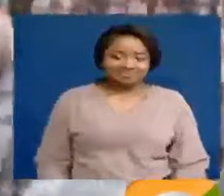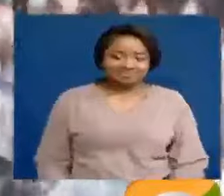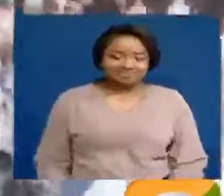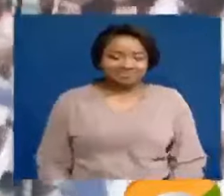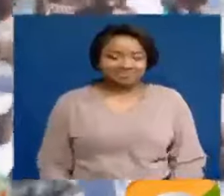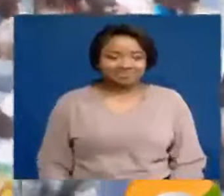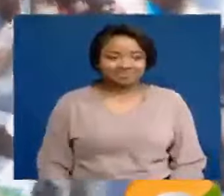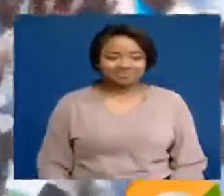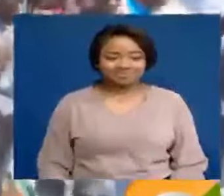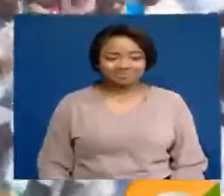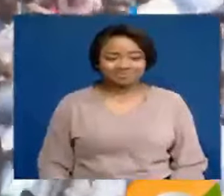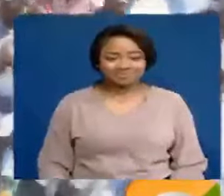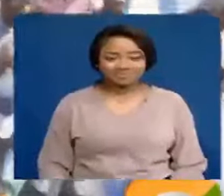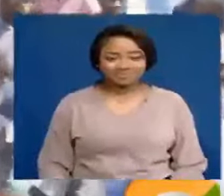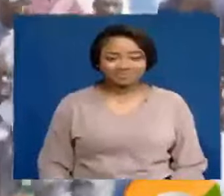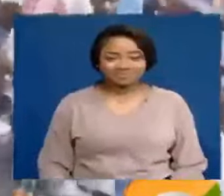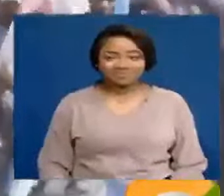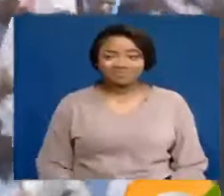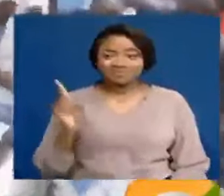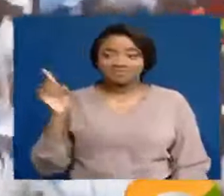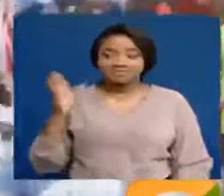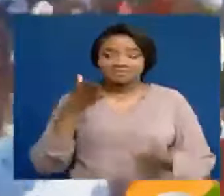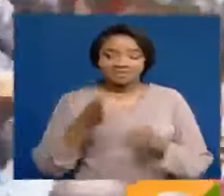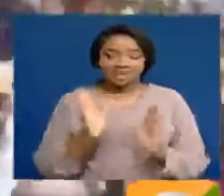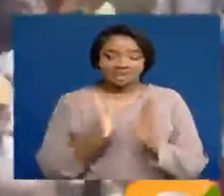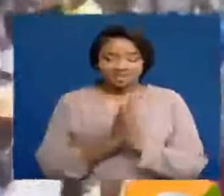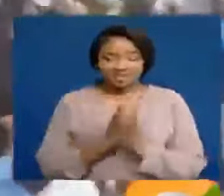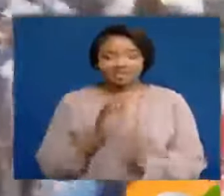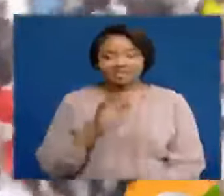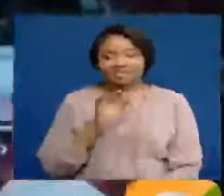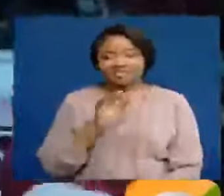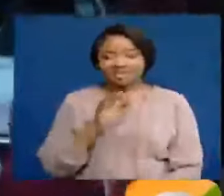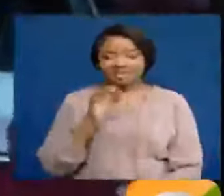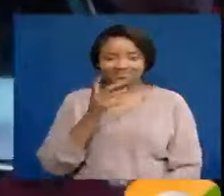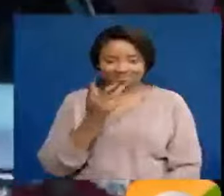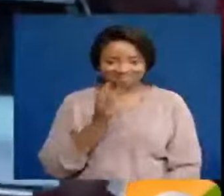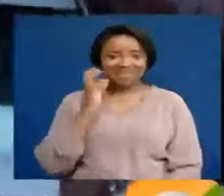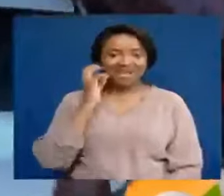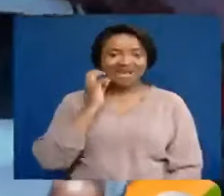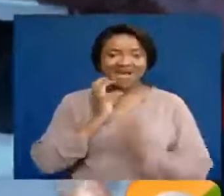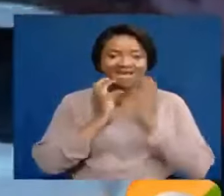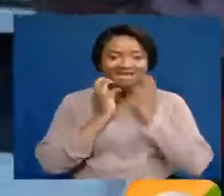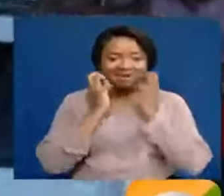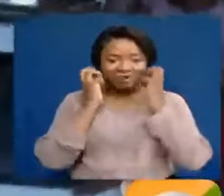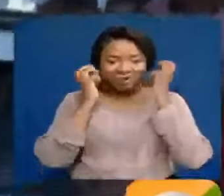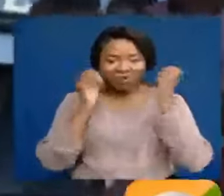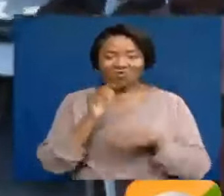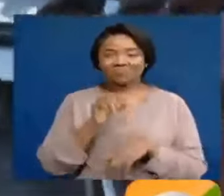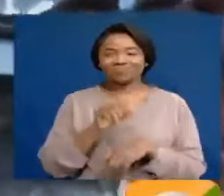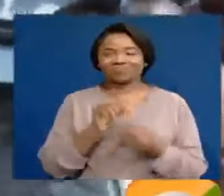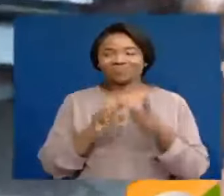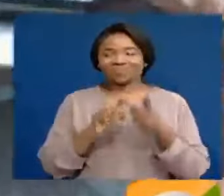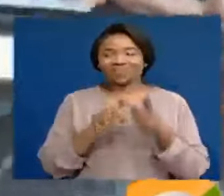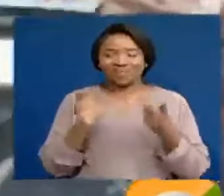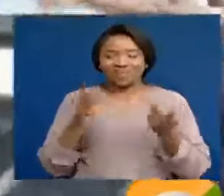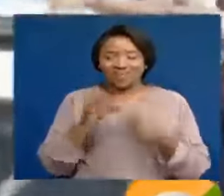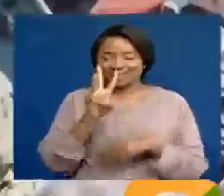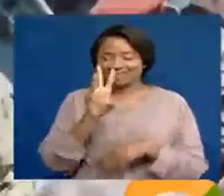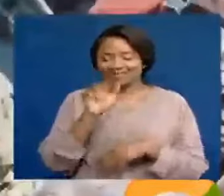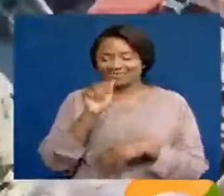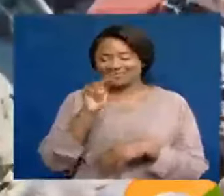Akiwa ameandamana na kaimu kinara wa ODM Profesa Peter Anyang' Nyong'o na mwenyekiti wa kitaifa wa ODM Gladys